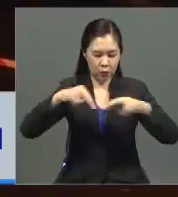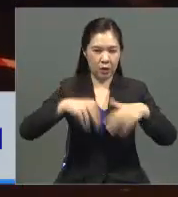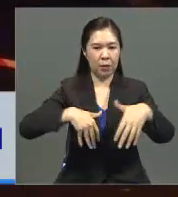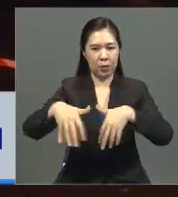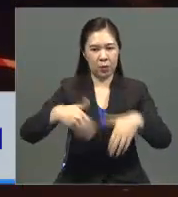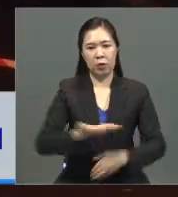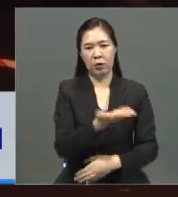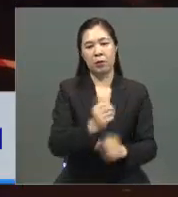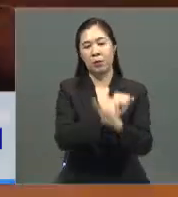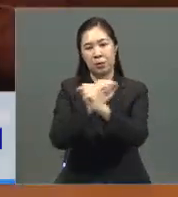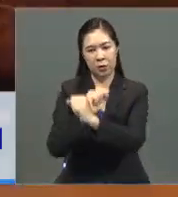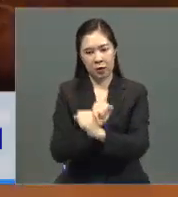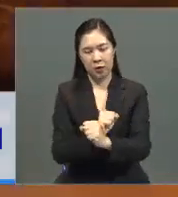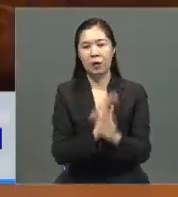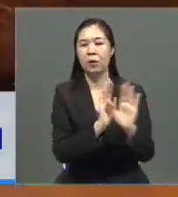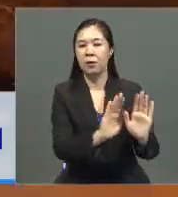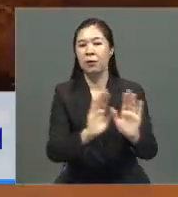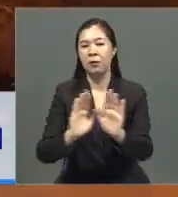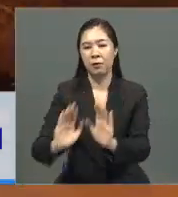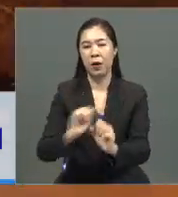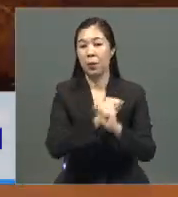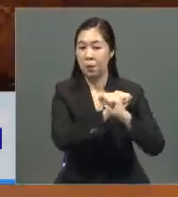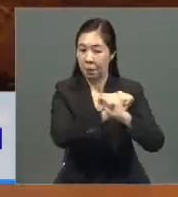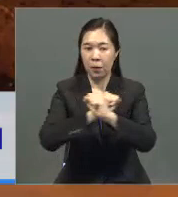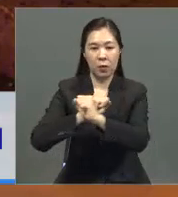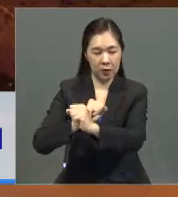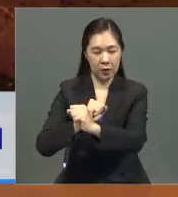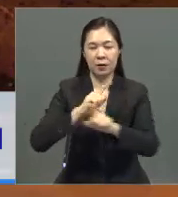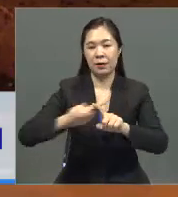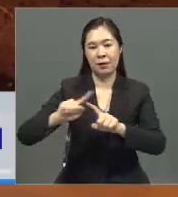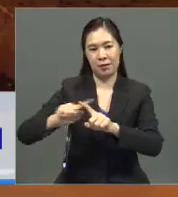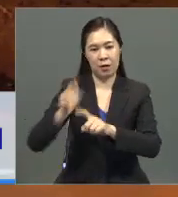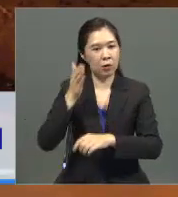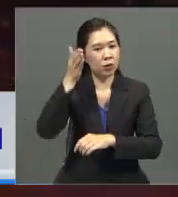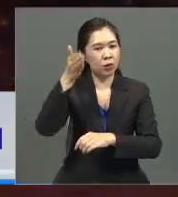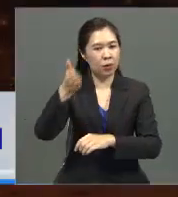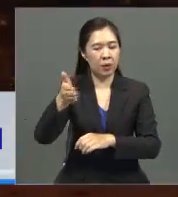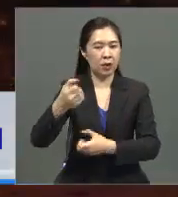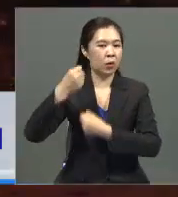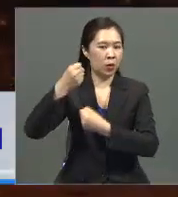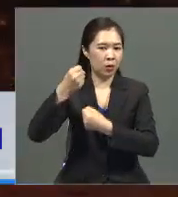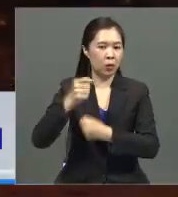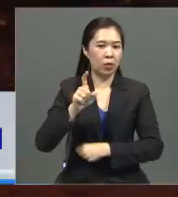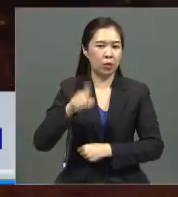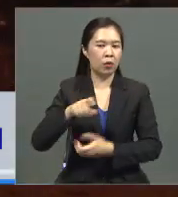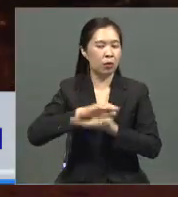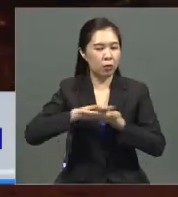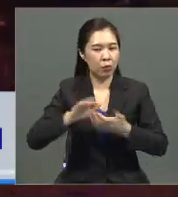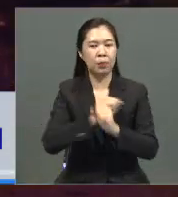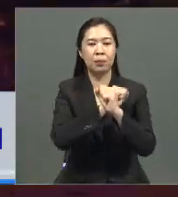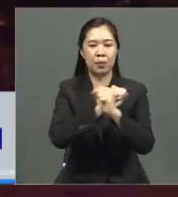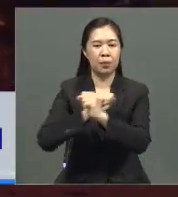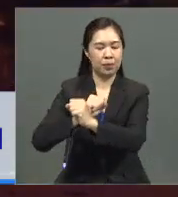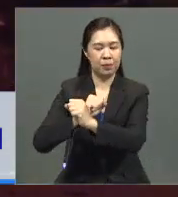กคนให้ปลอดภัยพร้อมกับฝากให้ทุกคนนั้นช่วยป้องกันไม่ให้เหตุการณ์แบบนี้เกิดขึ้นอีกและการชุมนุมต้องเป็นพื้นที่ที่ปลอดภั